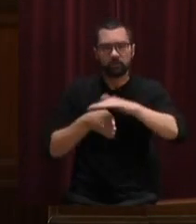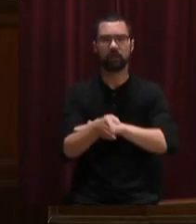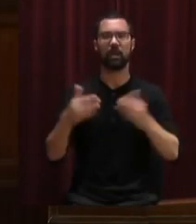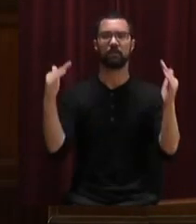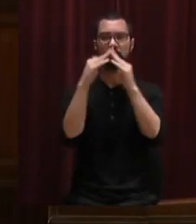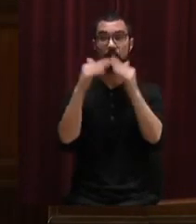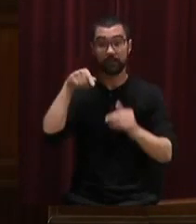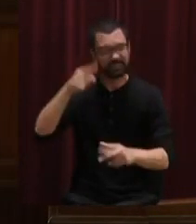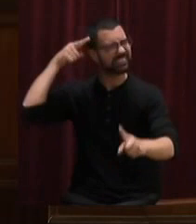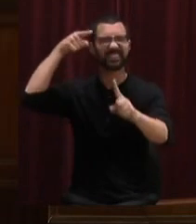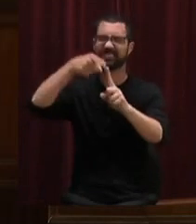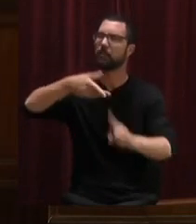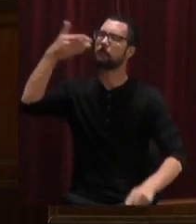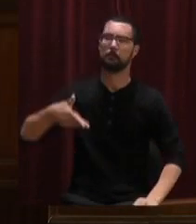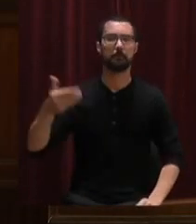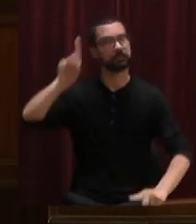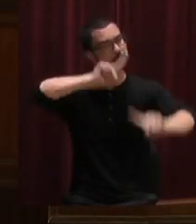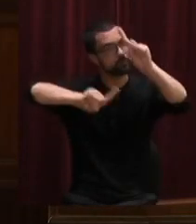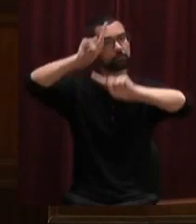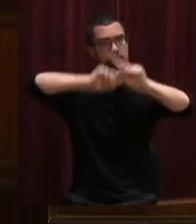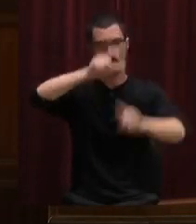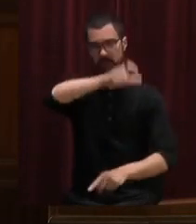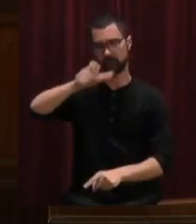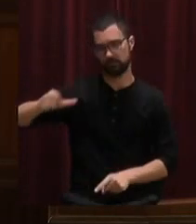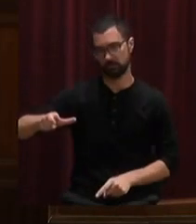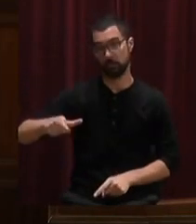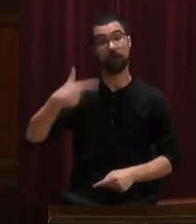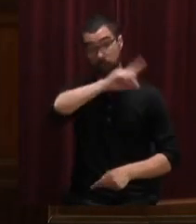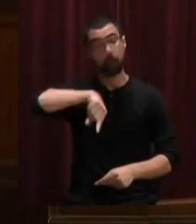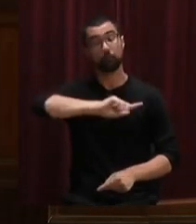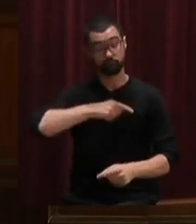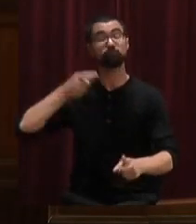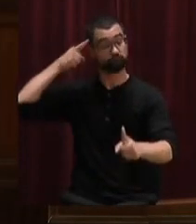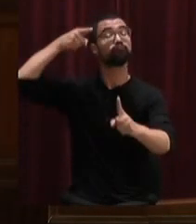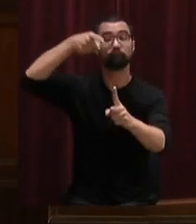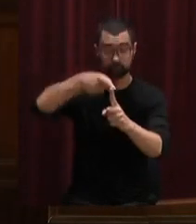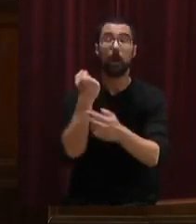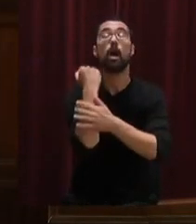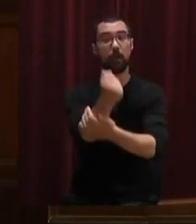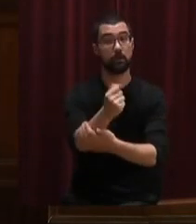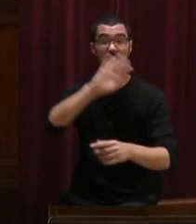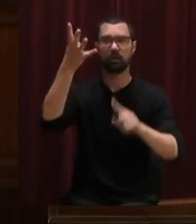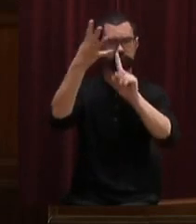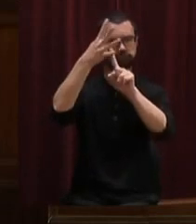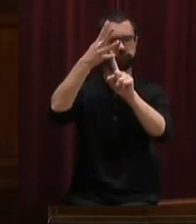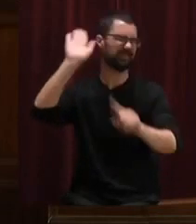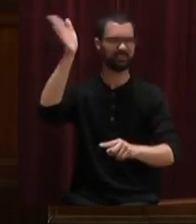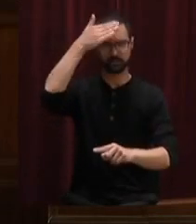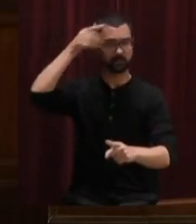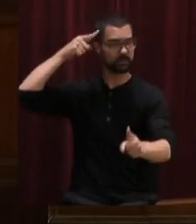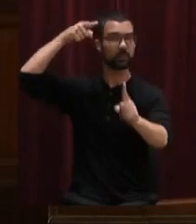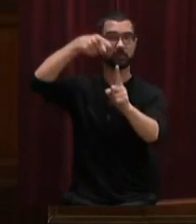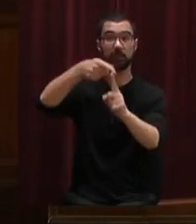més afecta ara a la vida de les persones i, conseqüentment, hem d'abordar-lo. És el nostre quart gran repte. Durant